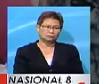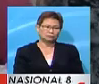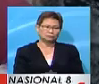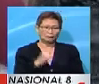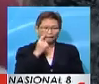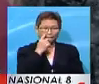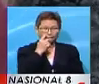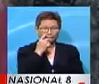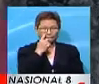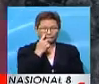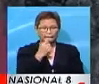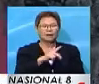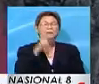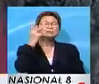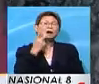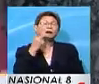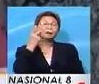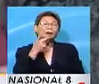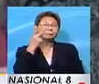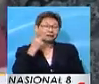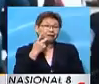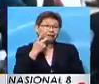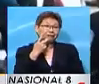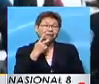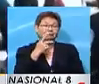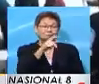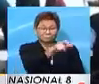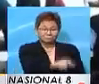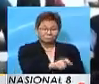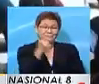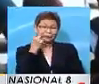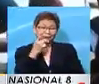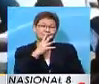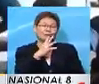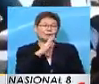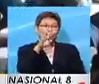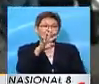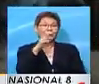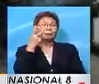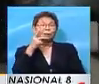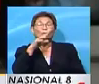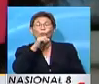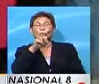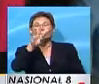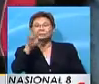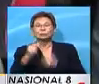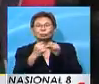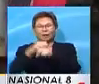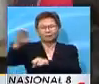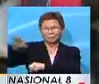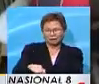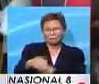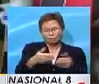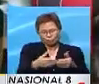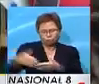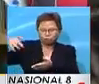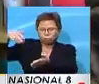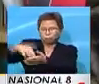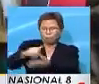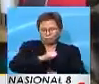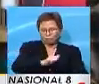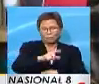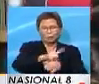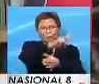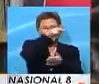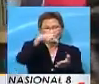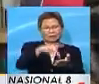alusar menurut Kakak salah seorang mangsaah Desa 41 tahun hasrat adiknya untuk melanjutkan pengajian agama